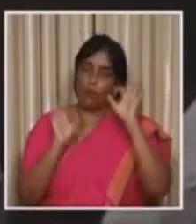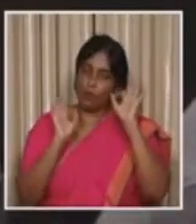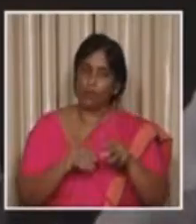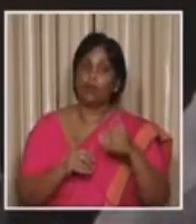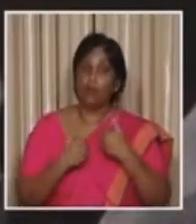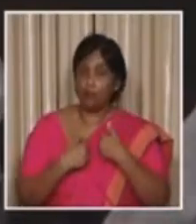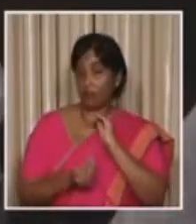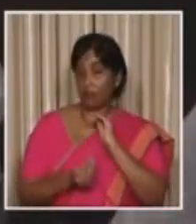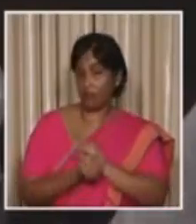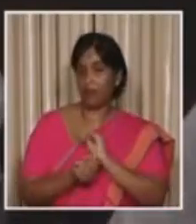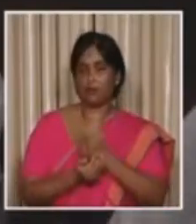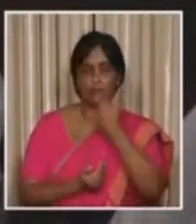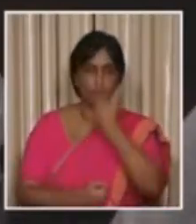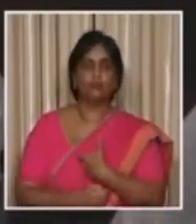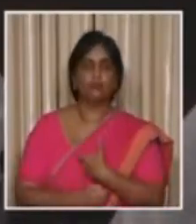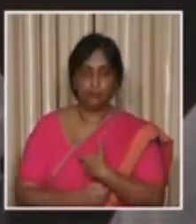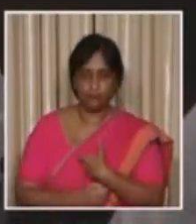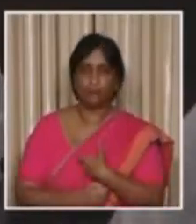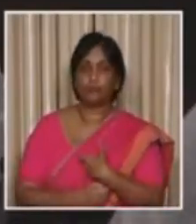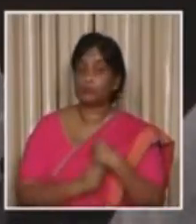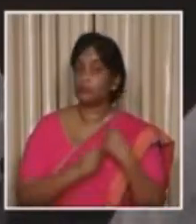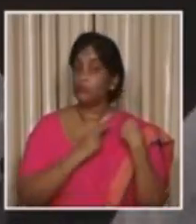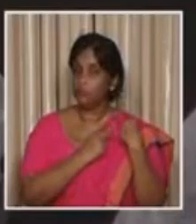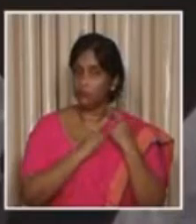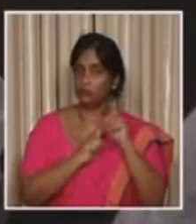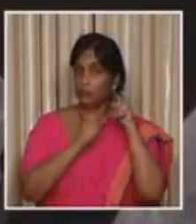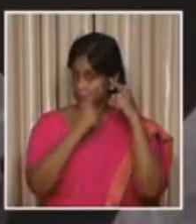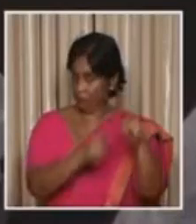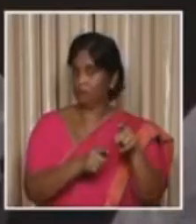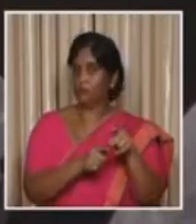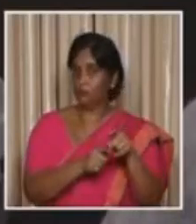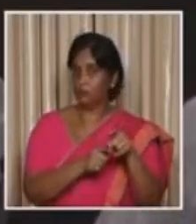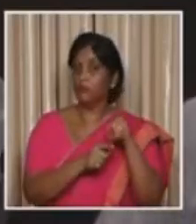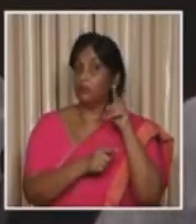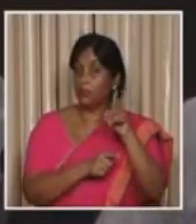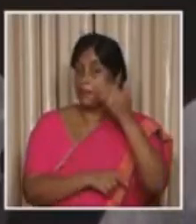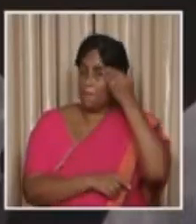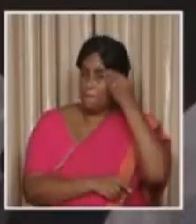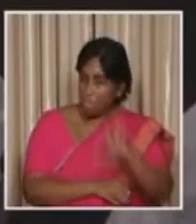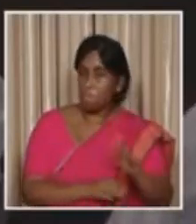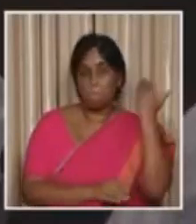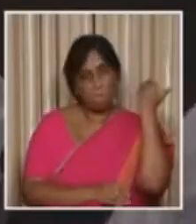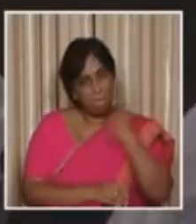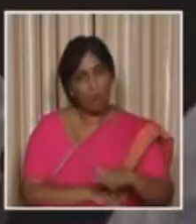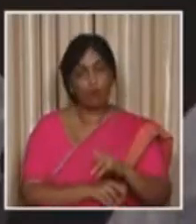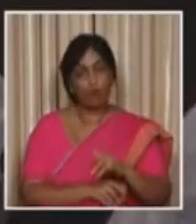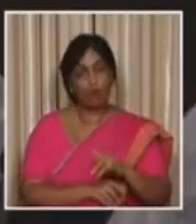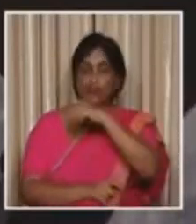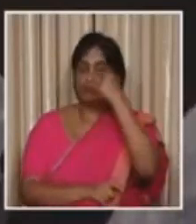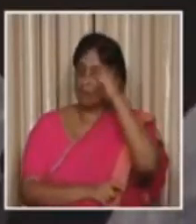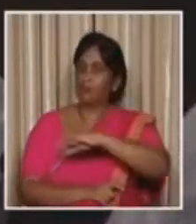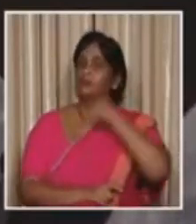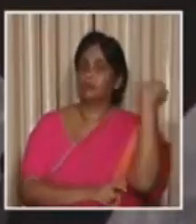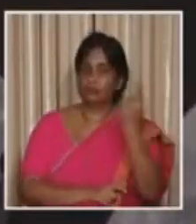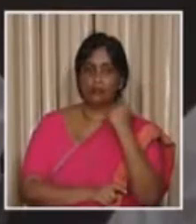නැති එකත් අපේ ආරක්ෂාව පිළිබඳ වගකීමත් පාර්ලිමේන්තුව ගන්න හැබැයි මැරුවත් මිනිස්සු වෙනුවෙන් කතා